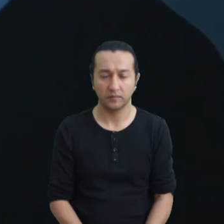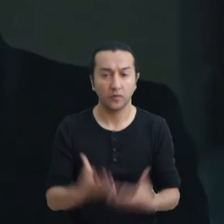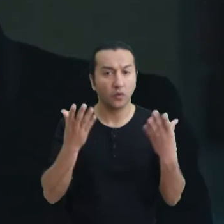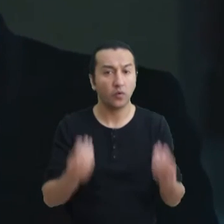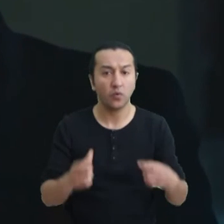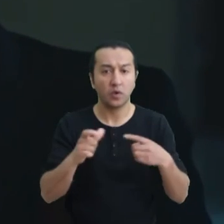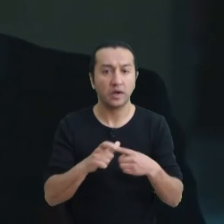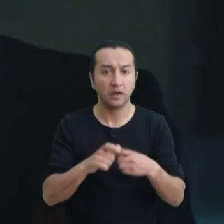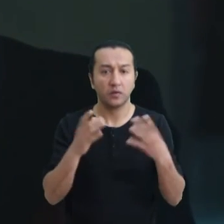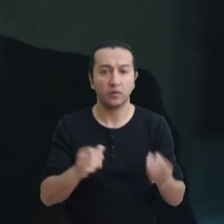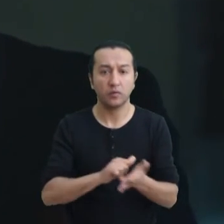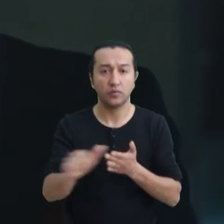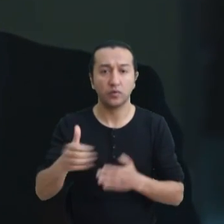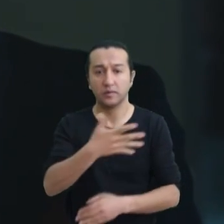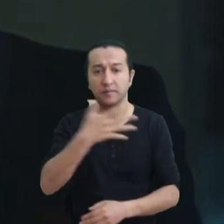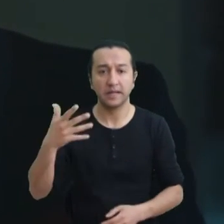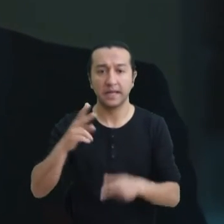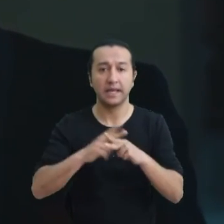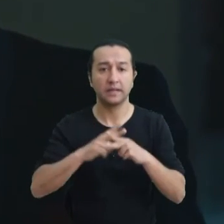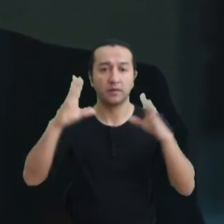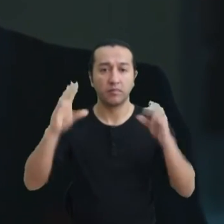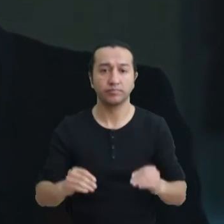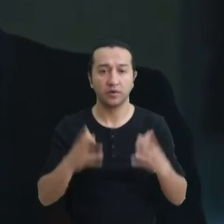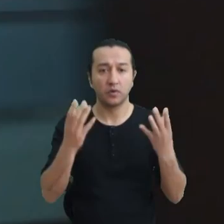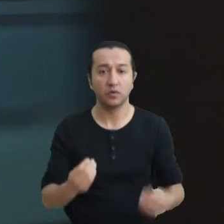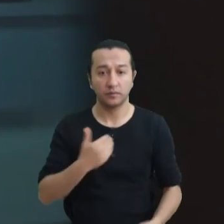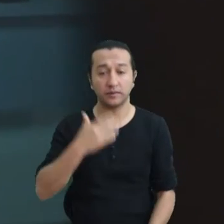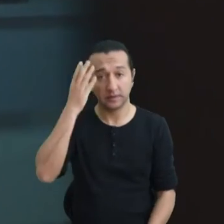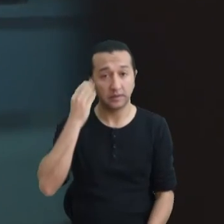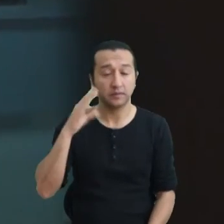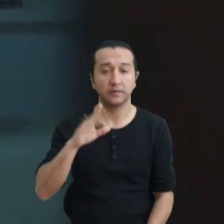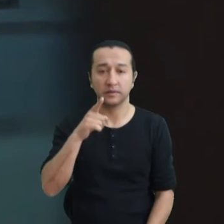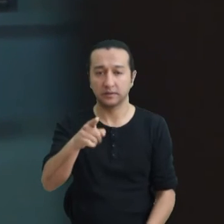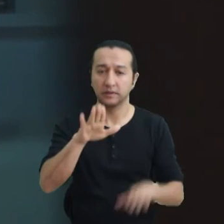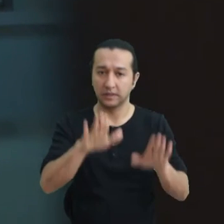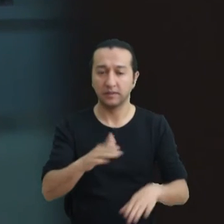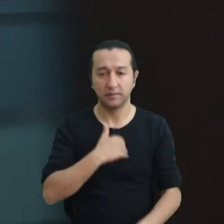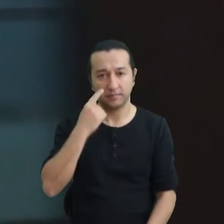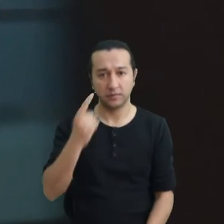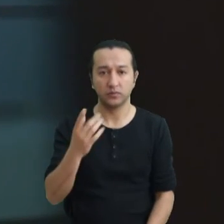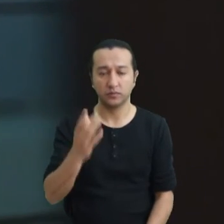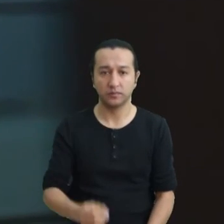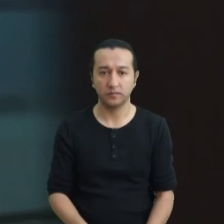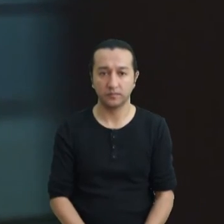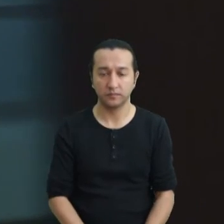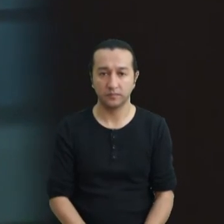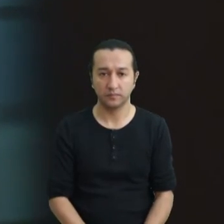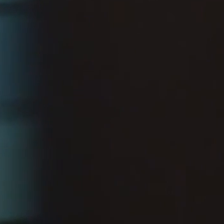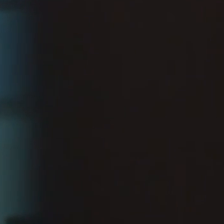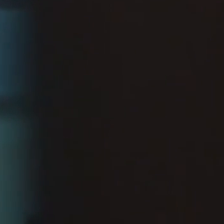Ne oluyor Erhan? Bütün binanın elektriği kesildi. Ne olduğunu biz de anlamadık. Siz kalın, ben bakıyorum.